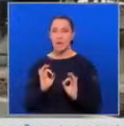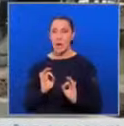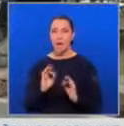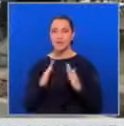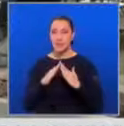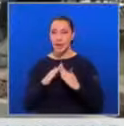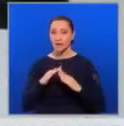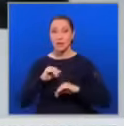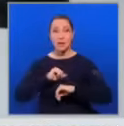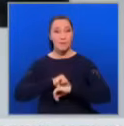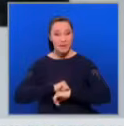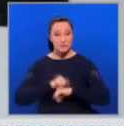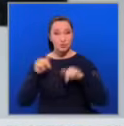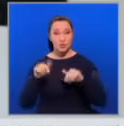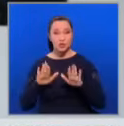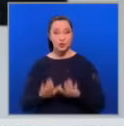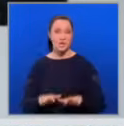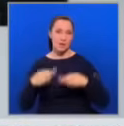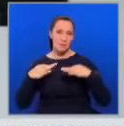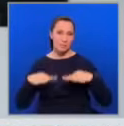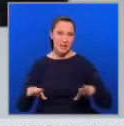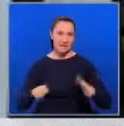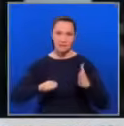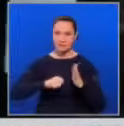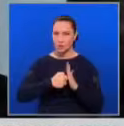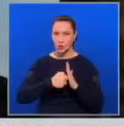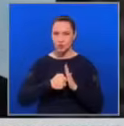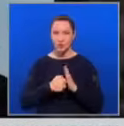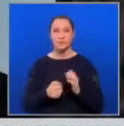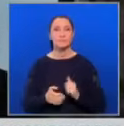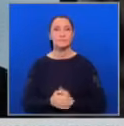сградата на кметството днес остана празна и